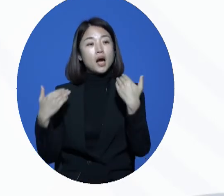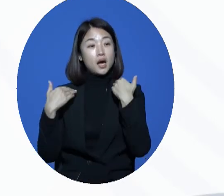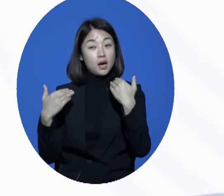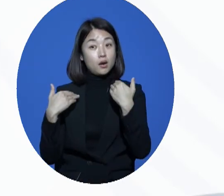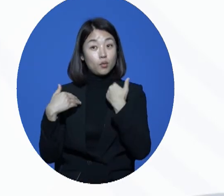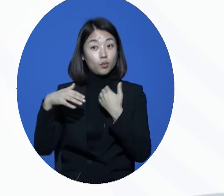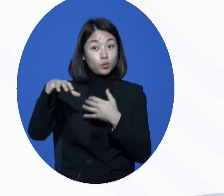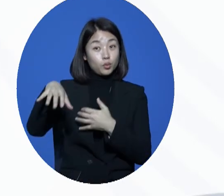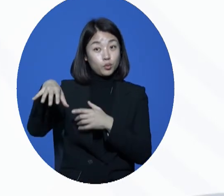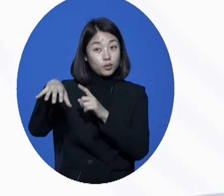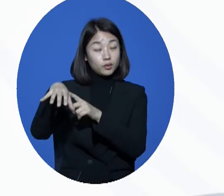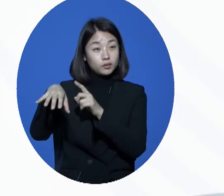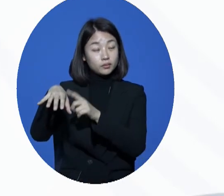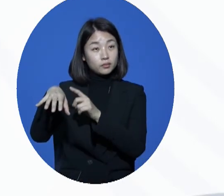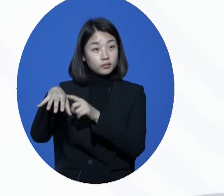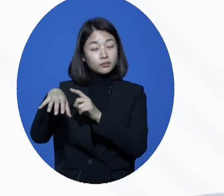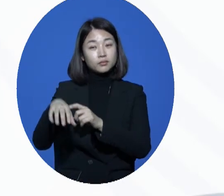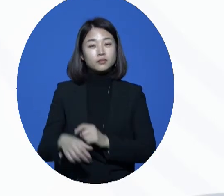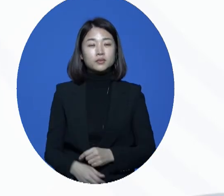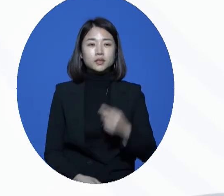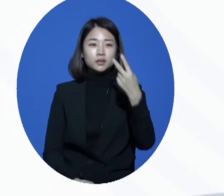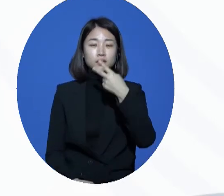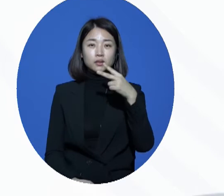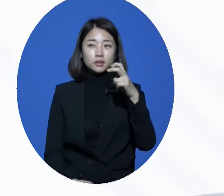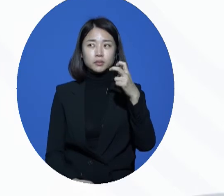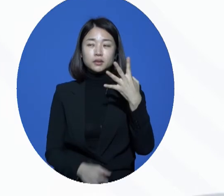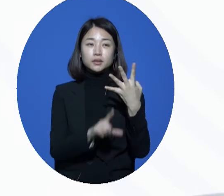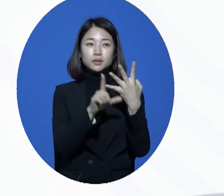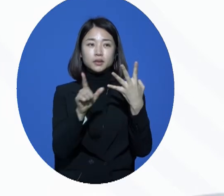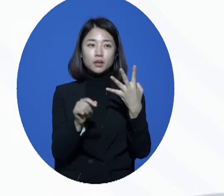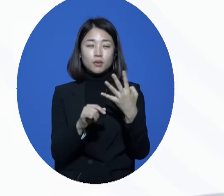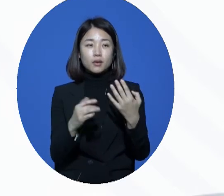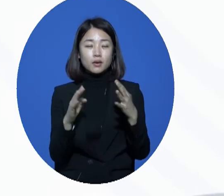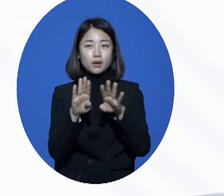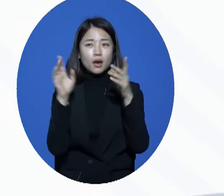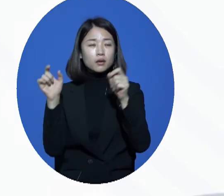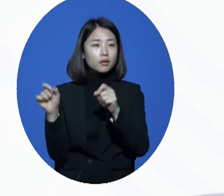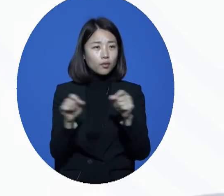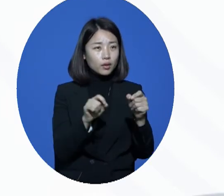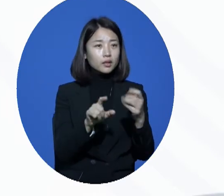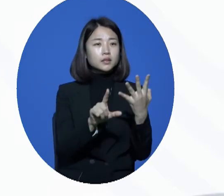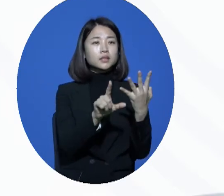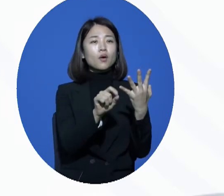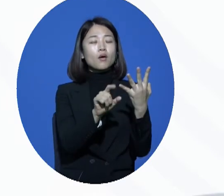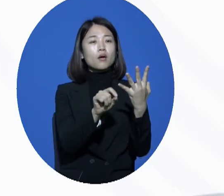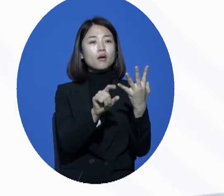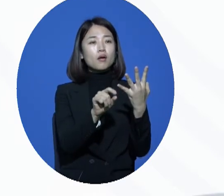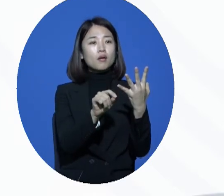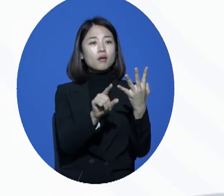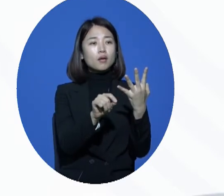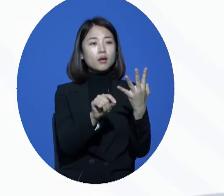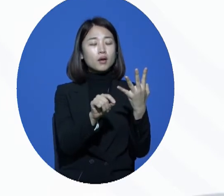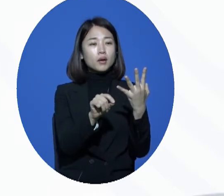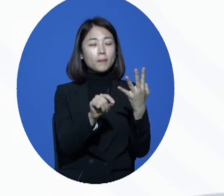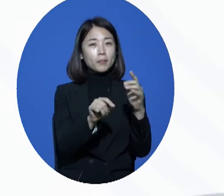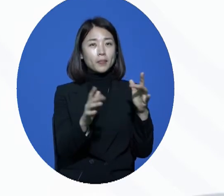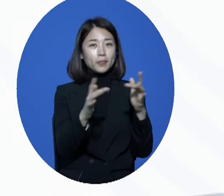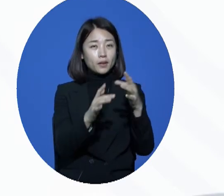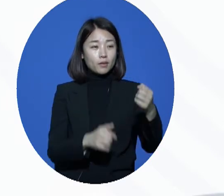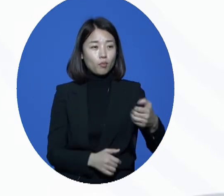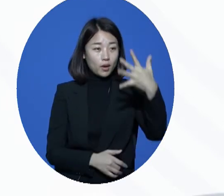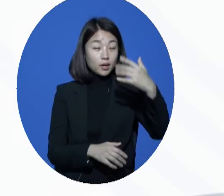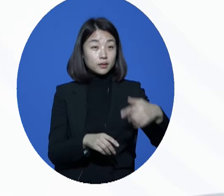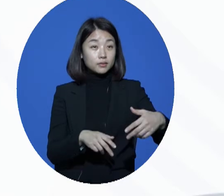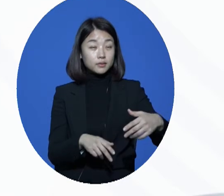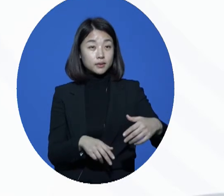역시 코로나 방역 지침에 의해서 2020년 3월 개학 연기에 이어서 4월 우리 사회 처음으로 온라인 개학을 진행한